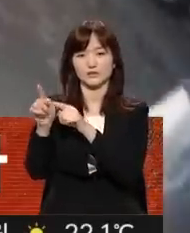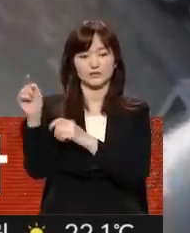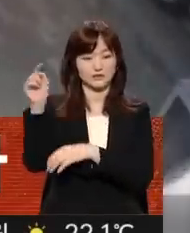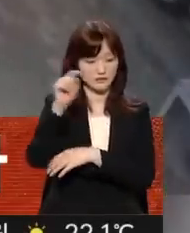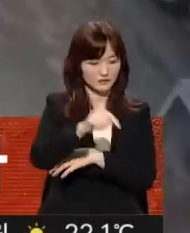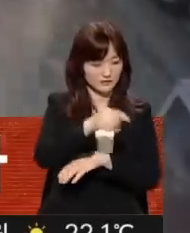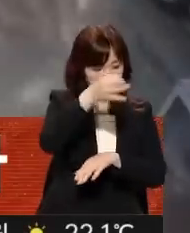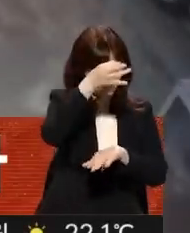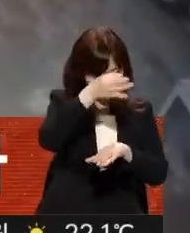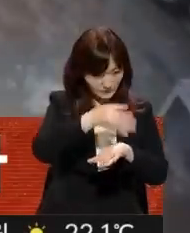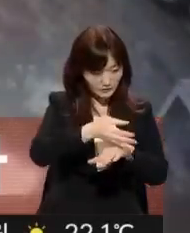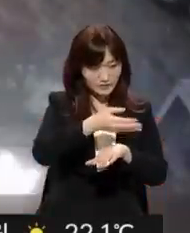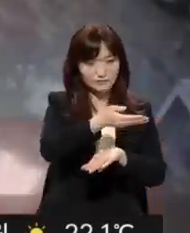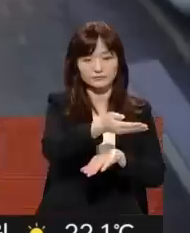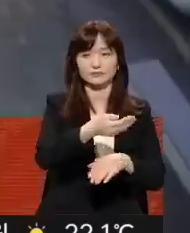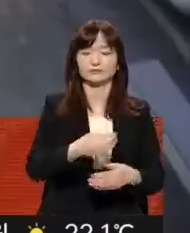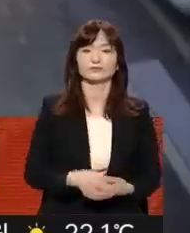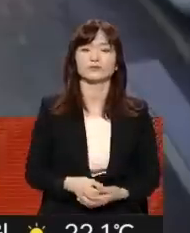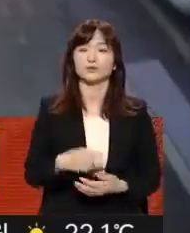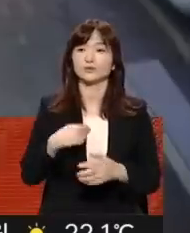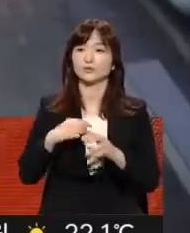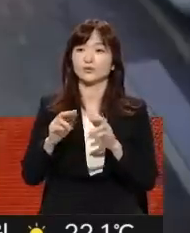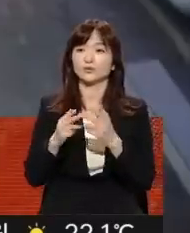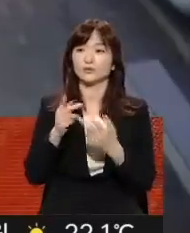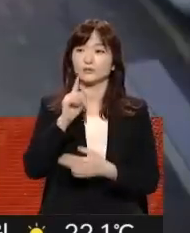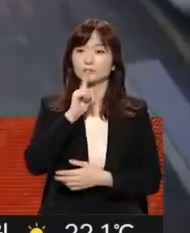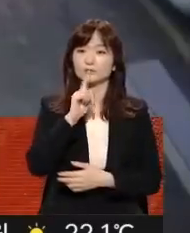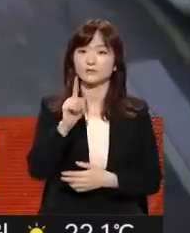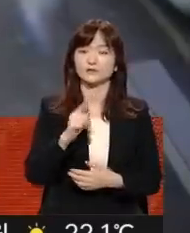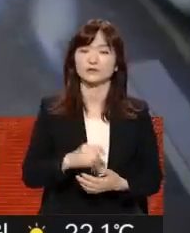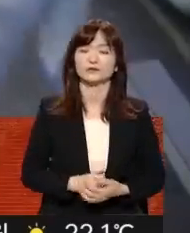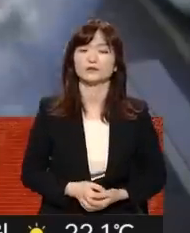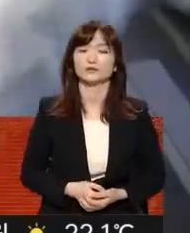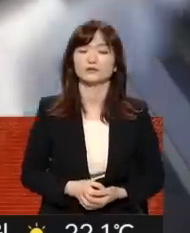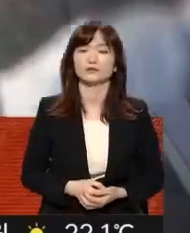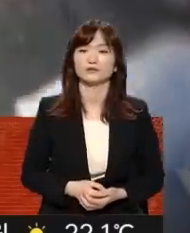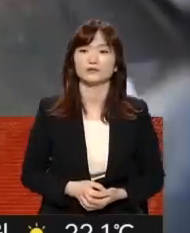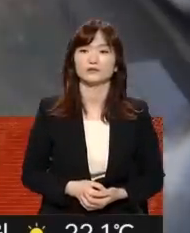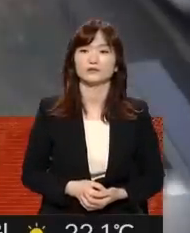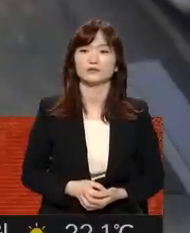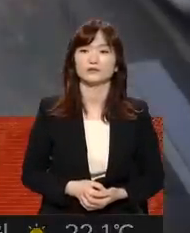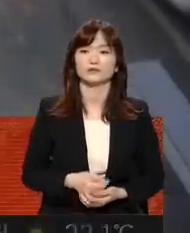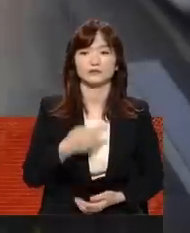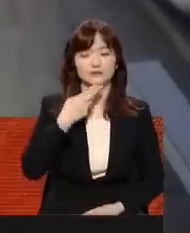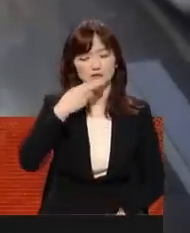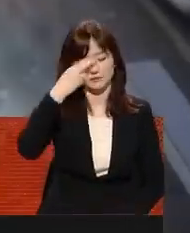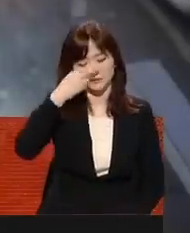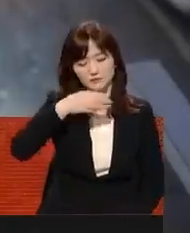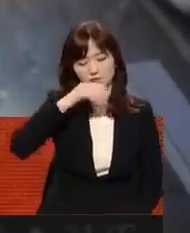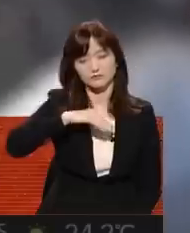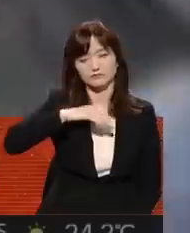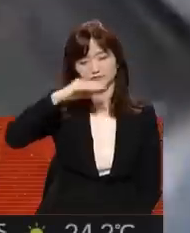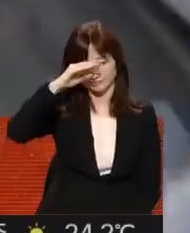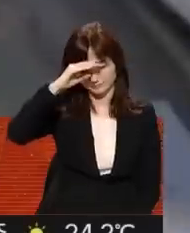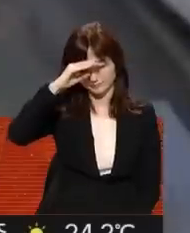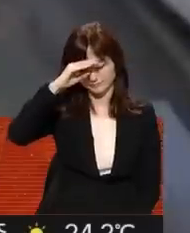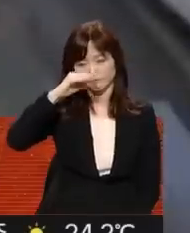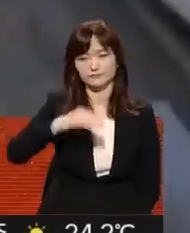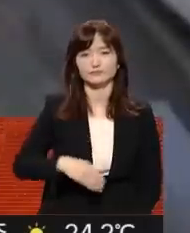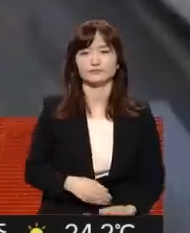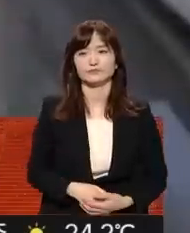했는데 본인은 이제 이렇게 얘기를 합니다. 아, 저 두 번째 저 예. 뿌린 사람. 술에 좀 취했었고 지금 저 상황에서